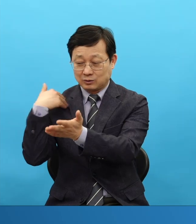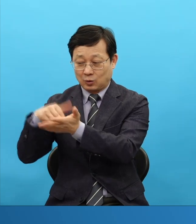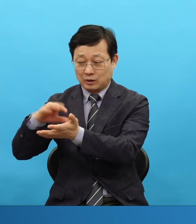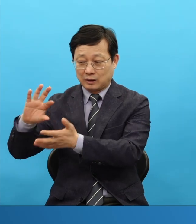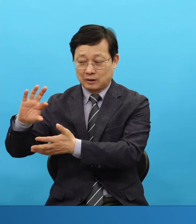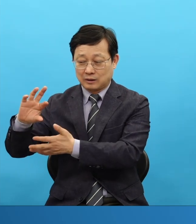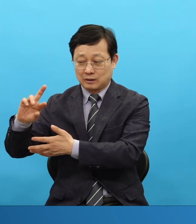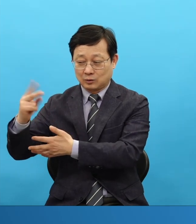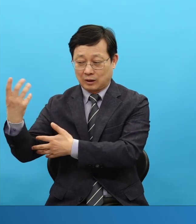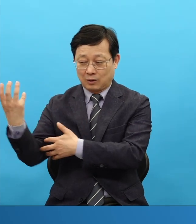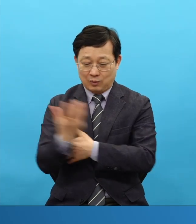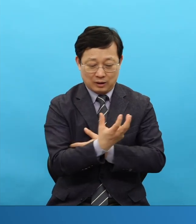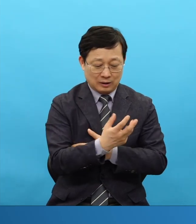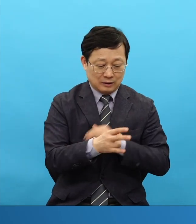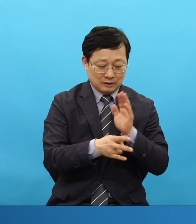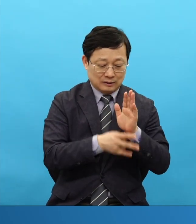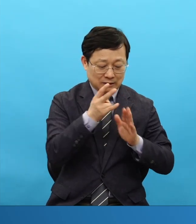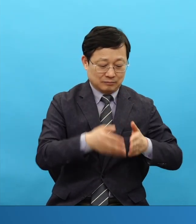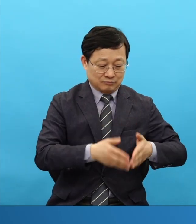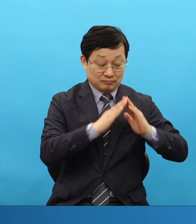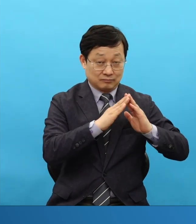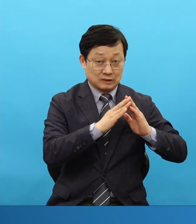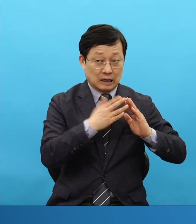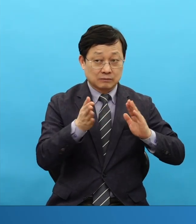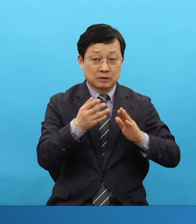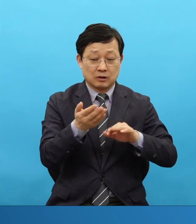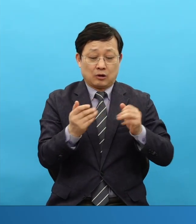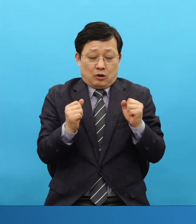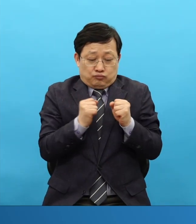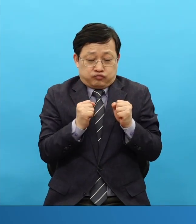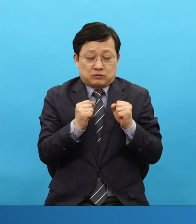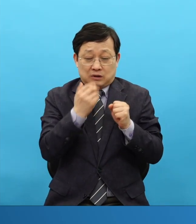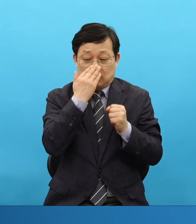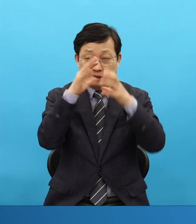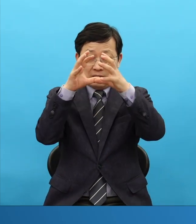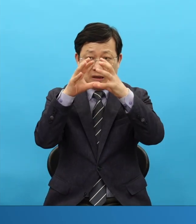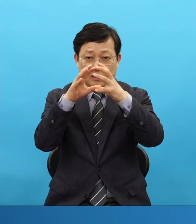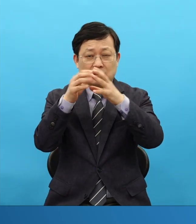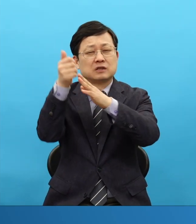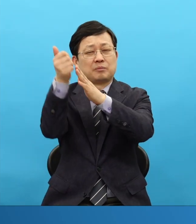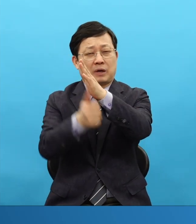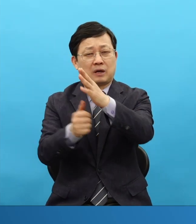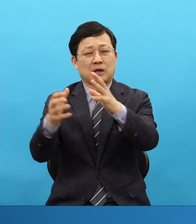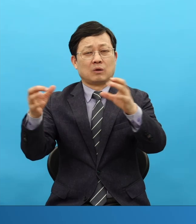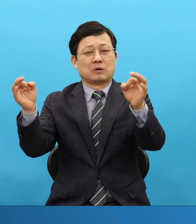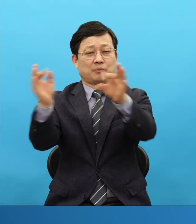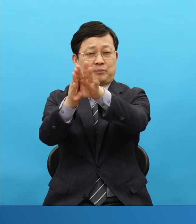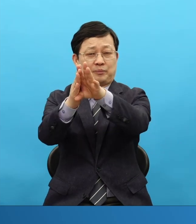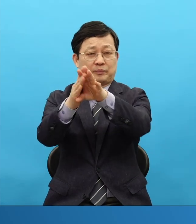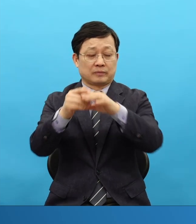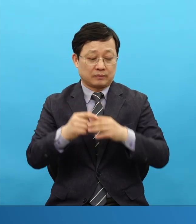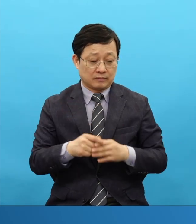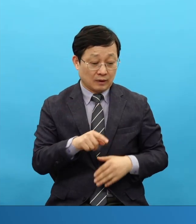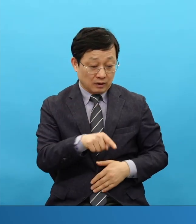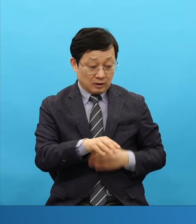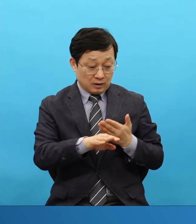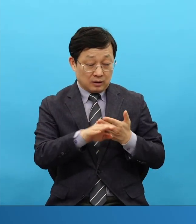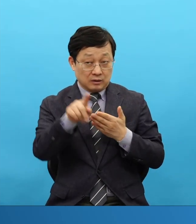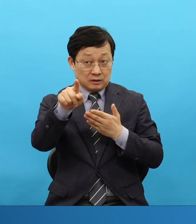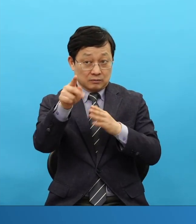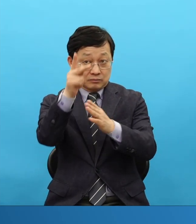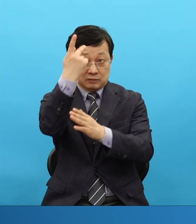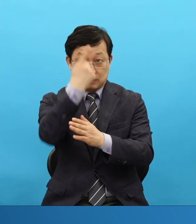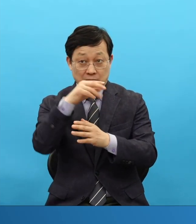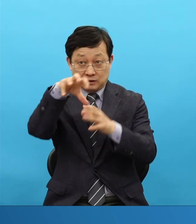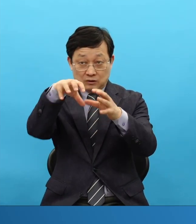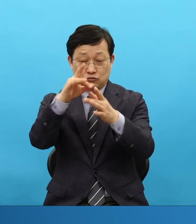이 말이에요. But the southern men, they were able to return to Jerusalem and continue. But the 거기다 이 north did not. 사람들이 또 우상 숭배도 하고요. And the north